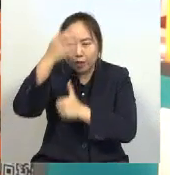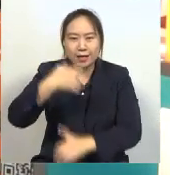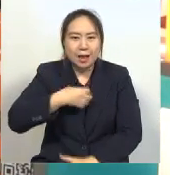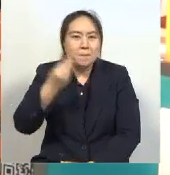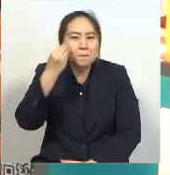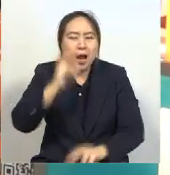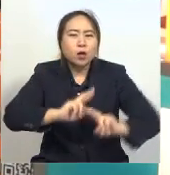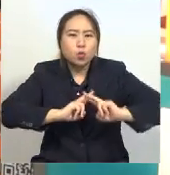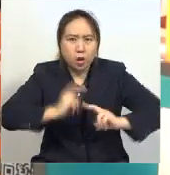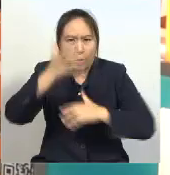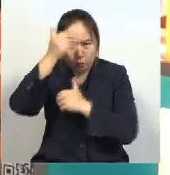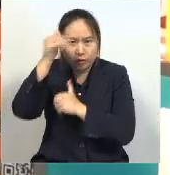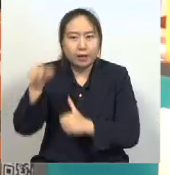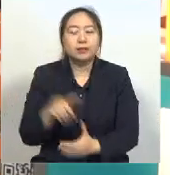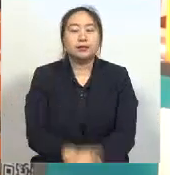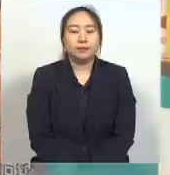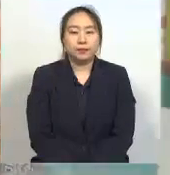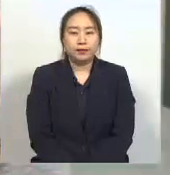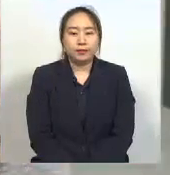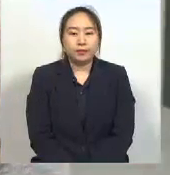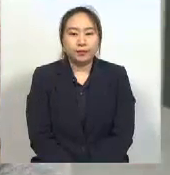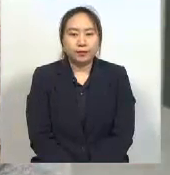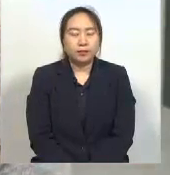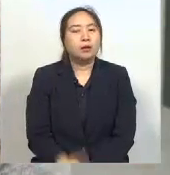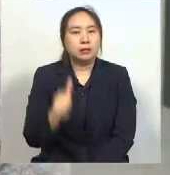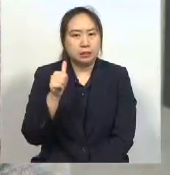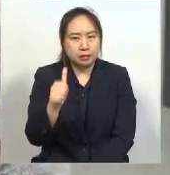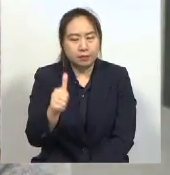านเป็นของตัวเองเป็นจำนวนมาก ดีมาก